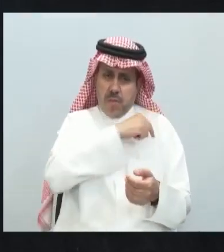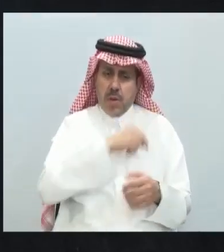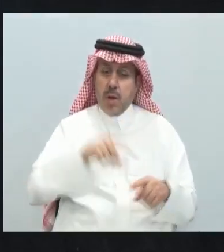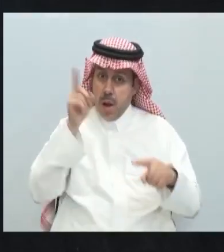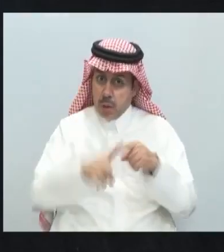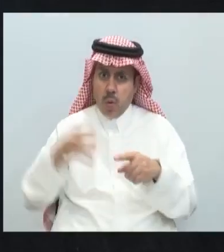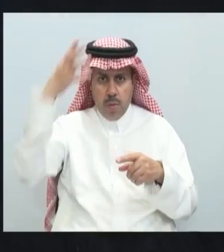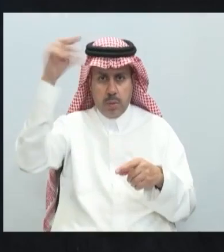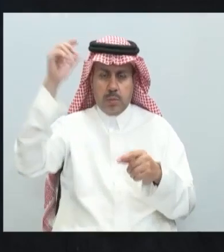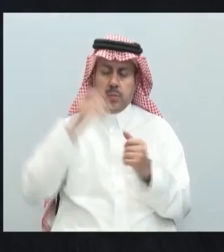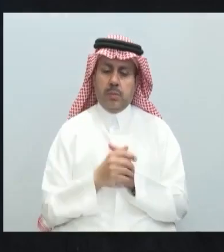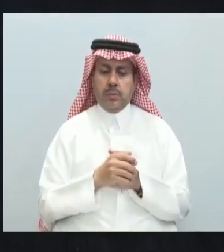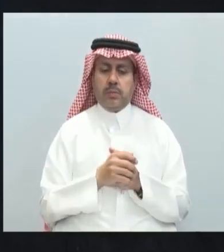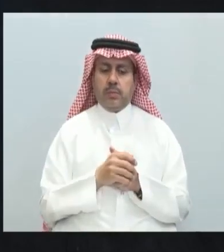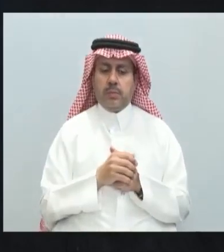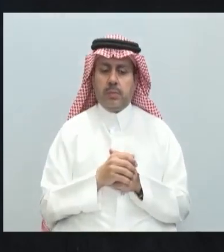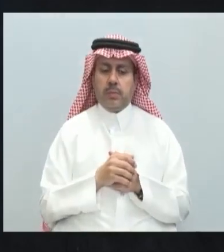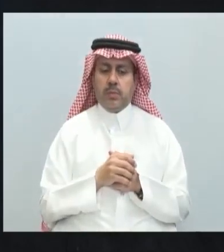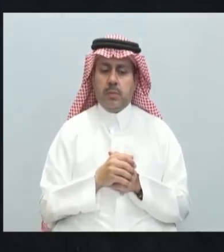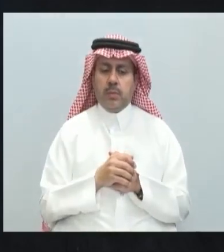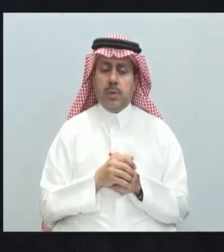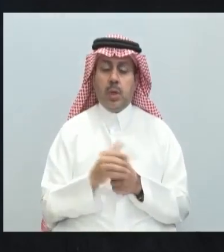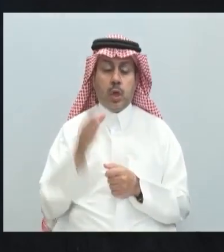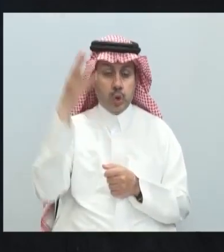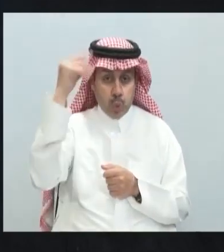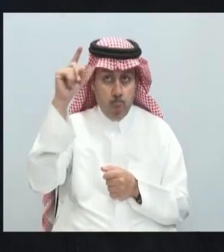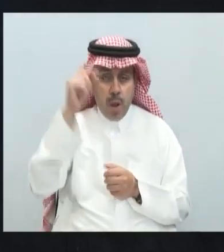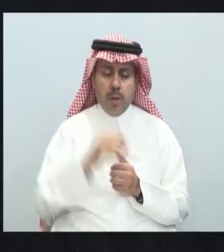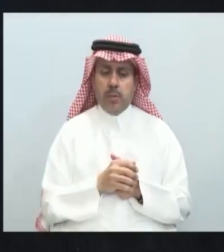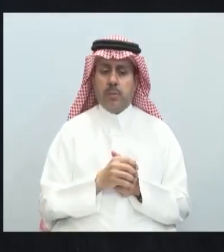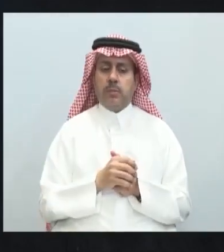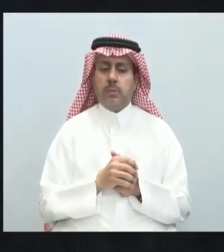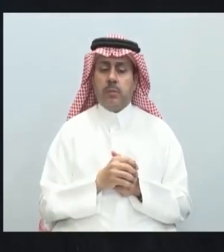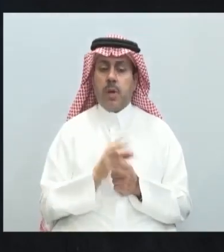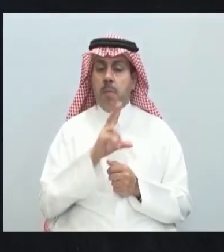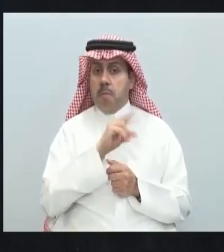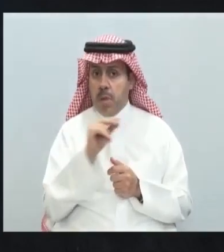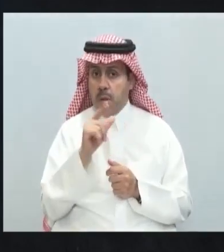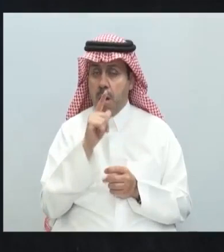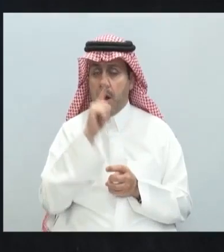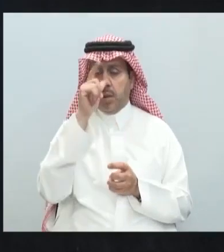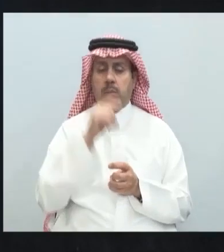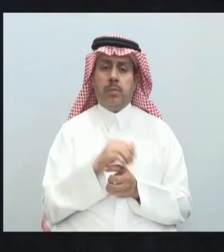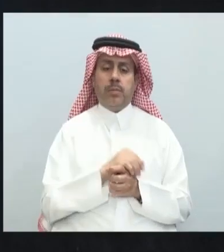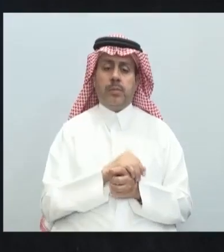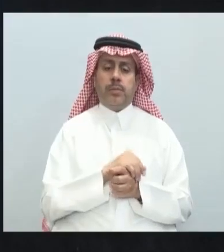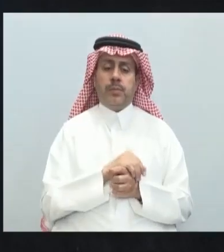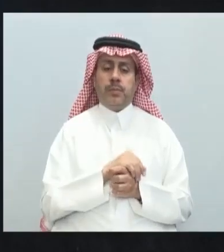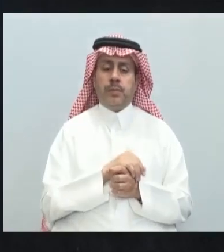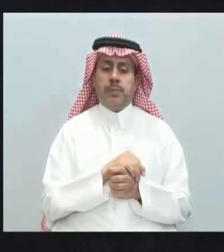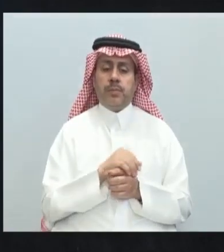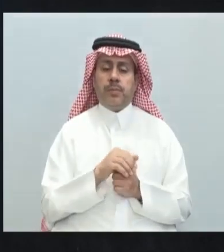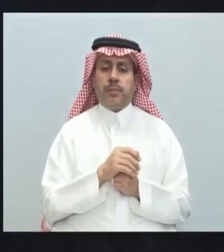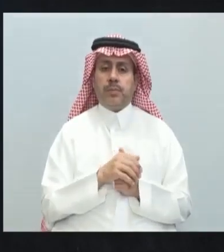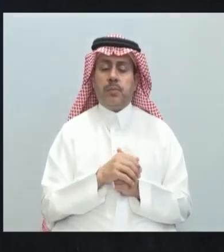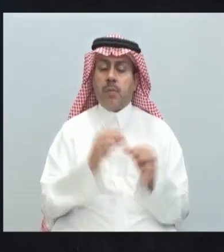لانه غير معصوم لكن سرعان ما يرجع ويتوب الى الله سبحانه وتعالى كما قال الله جل وعلا في هذه السوره ان الذين